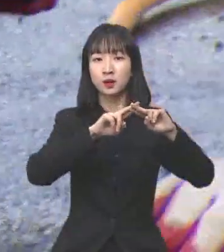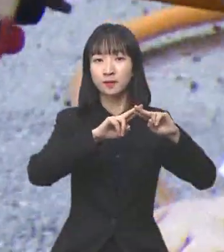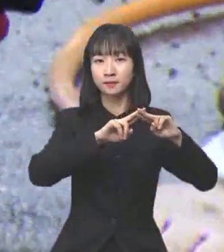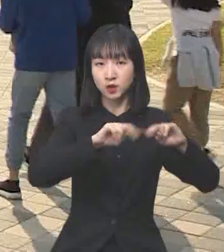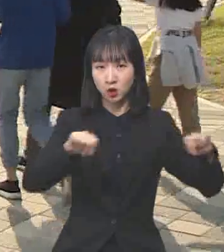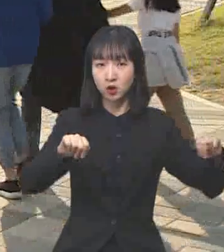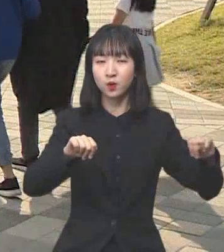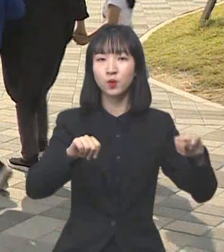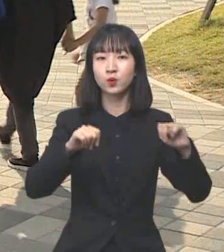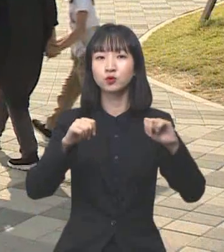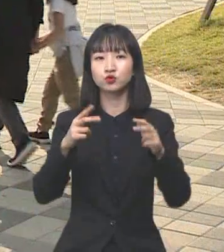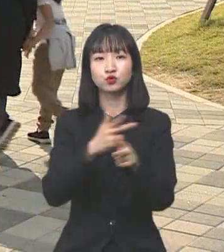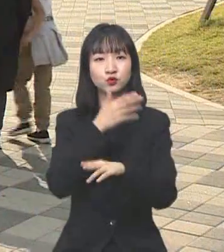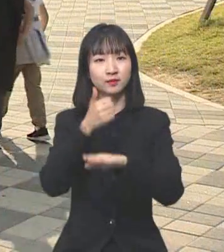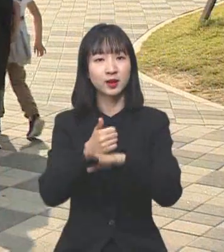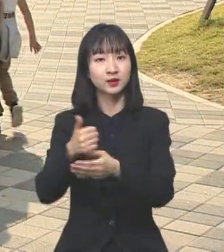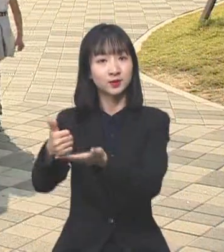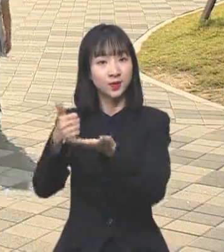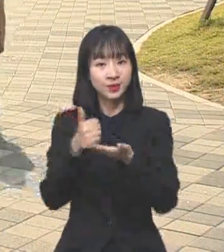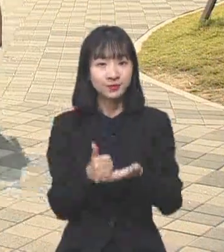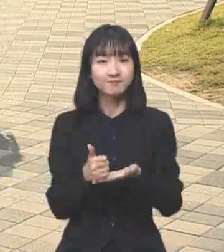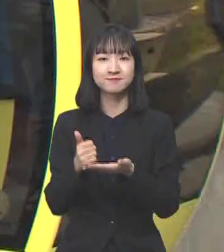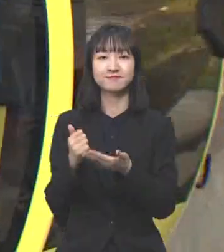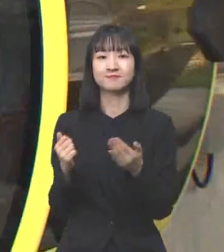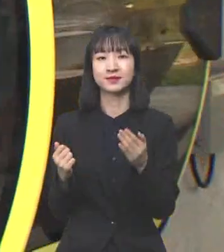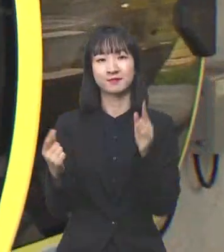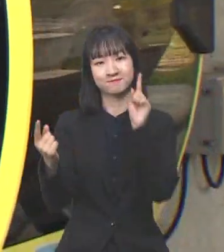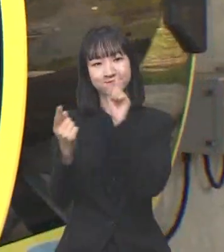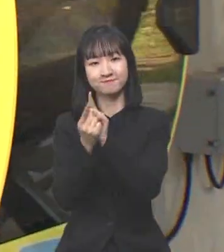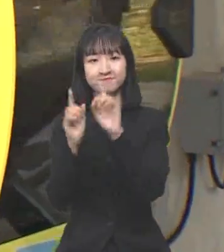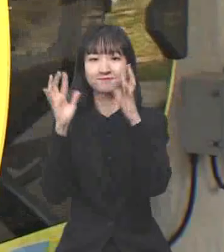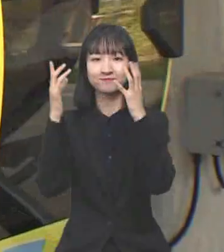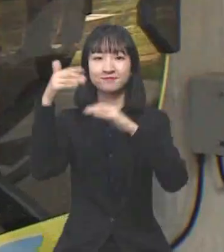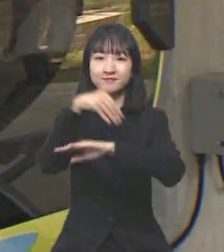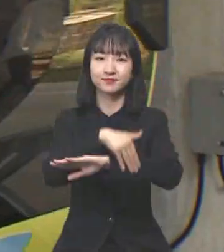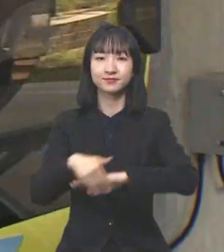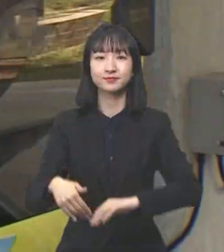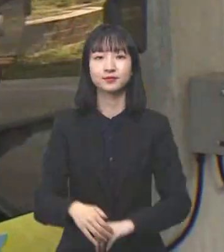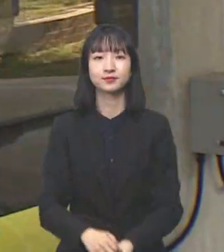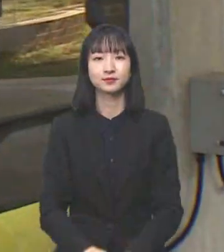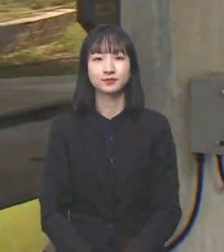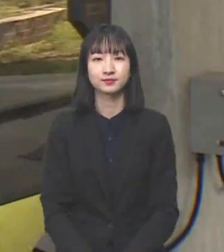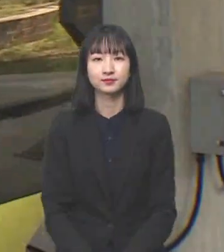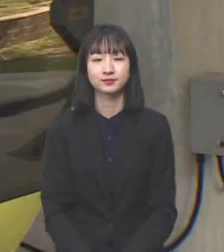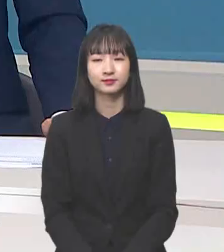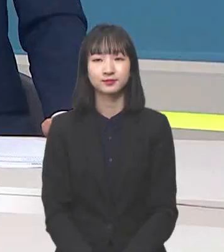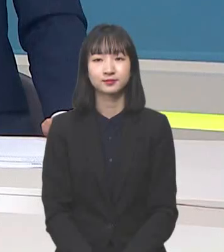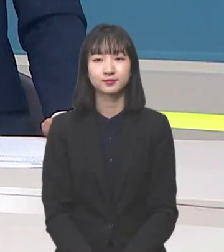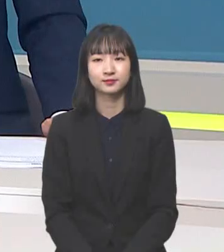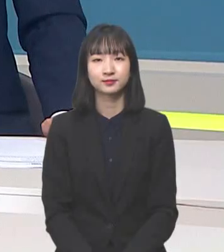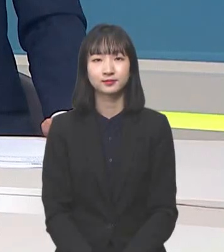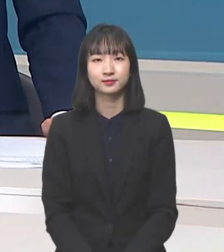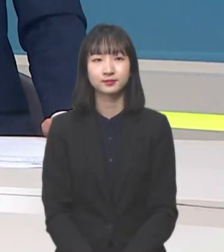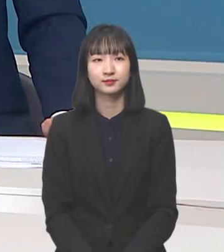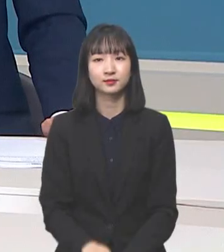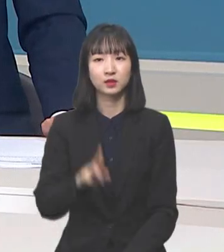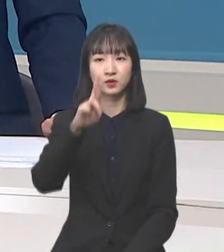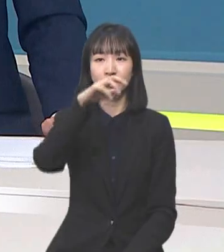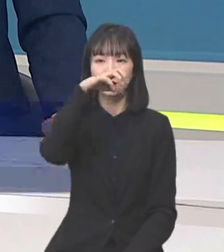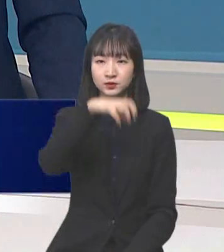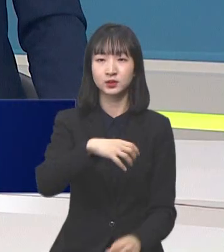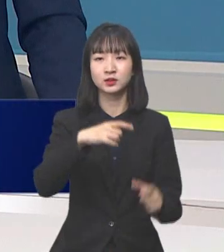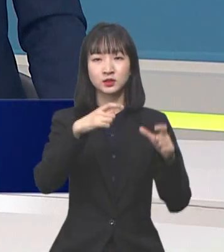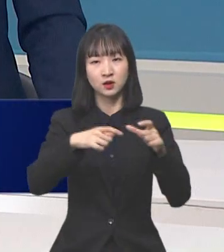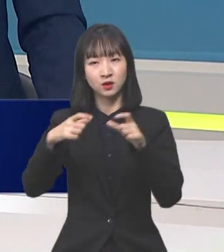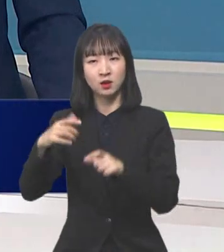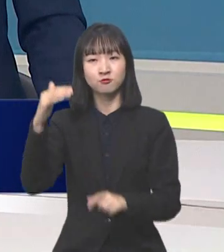주말 나들이 객이 빠질 준비해 나선다는 계획입니다 티브로드 뉴스 김지 합니다 가 부분이